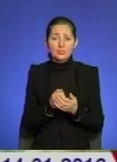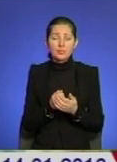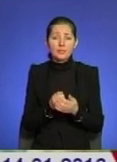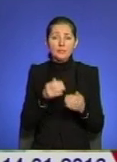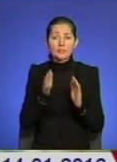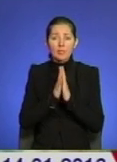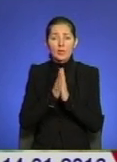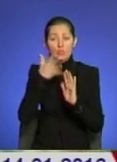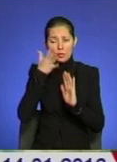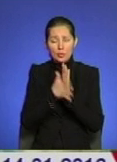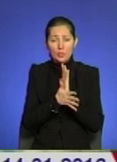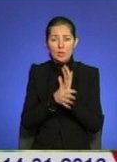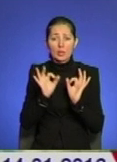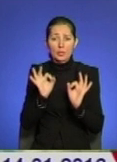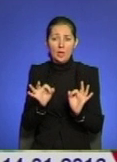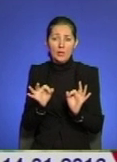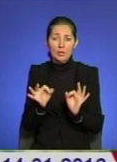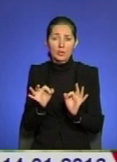прошу зрозуміти правильно.